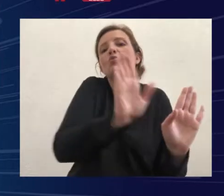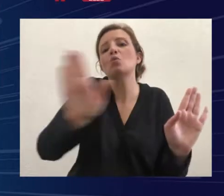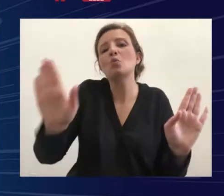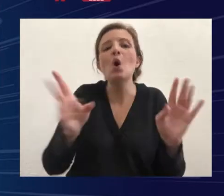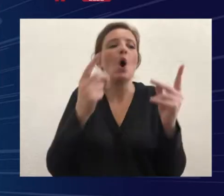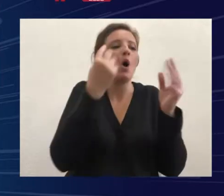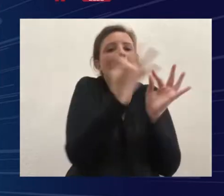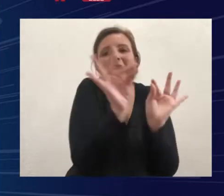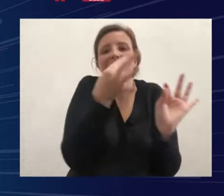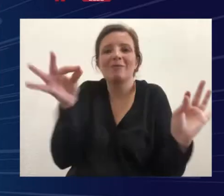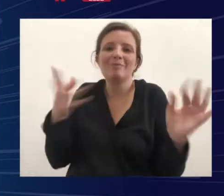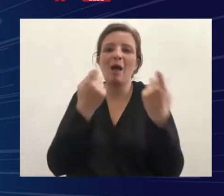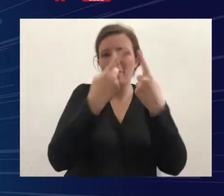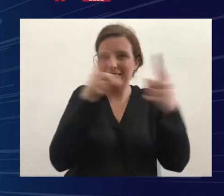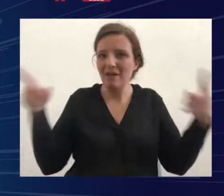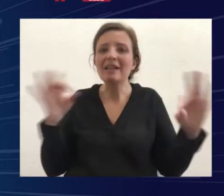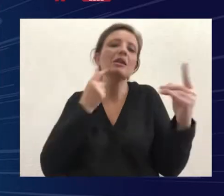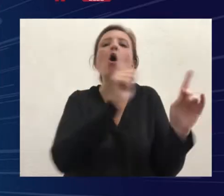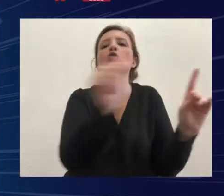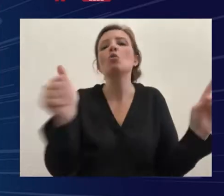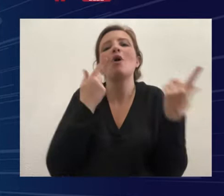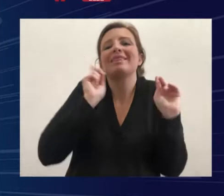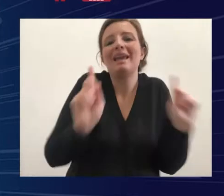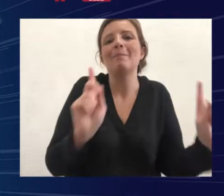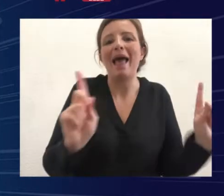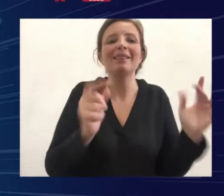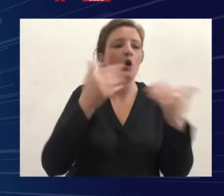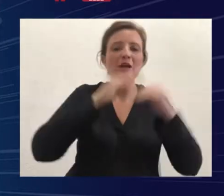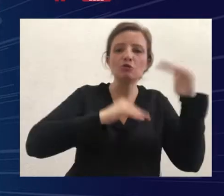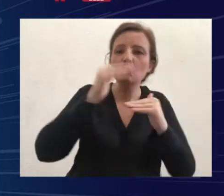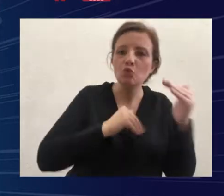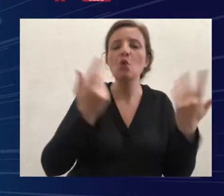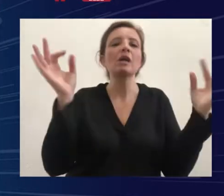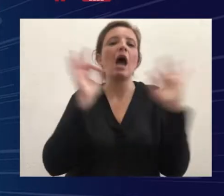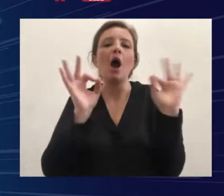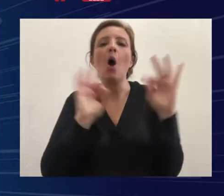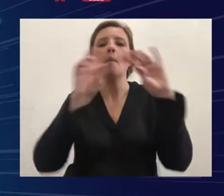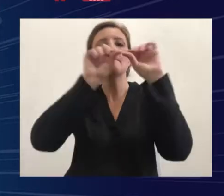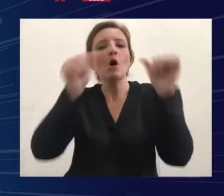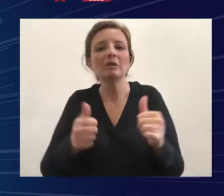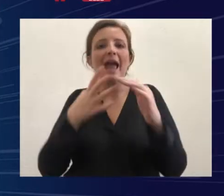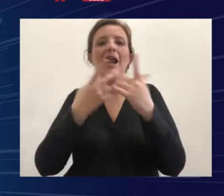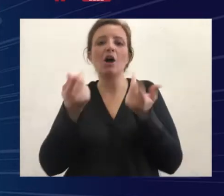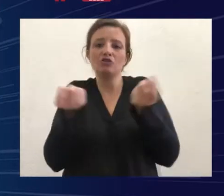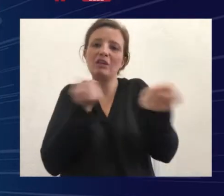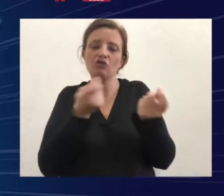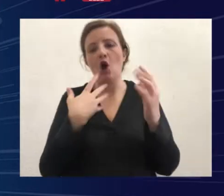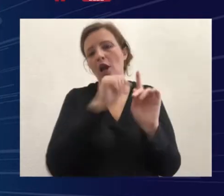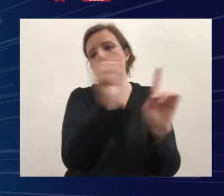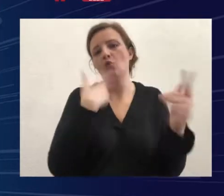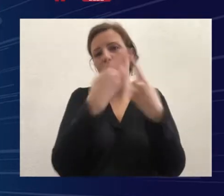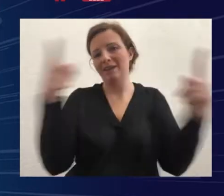da caratteristiche, da peculiarità differenti quanto a struttura e quanto a modelli